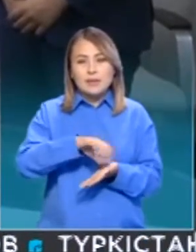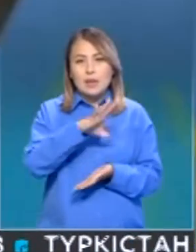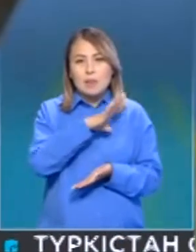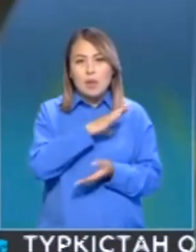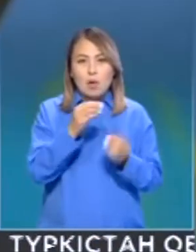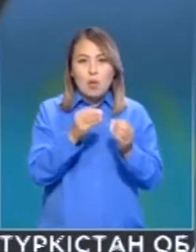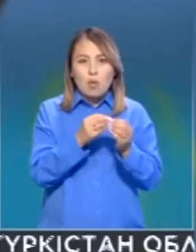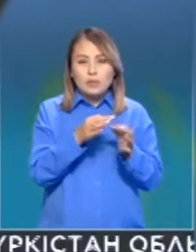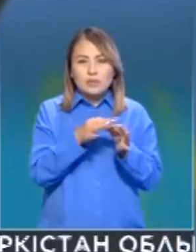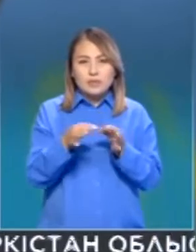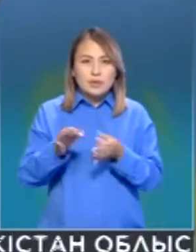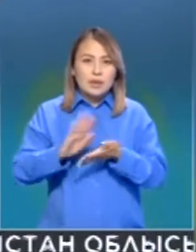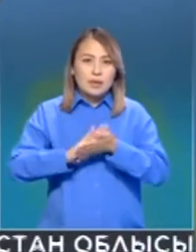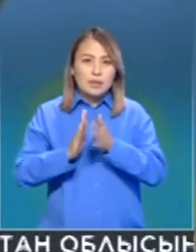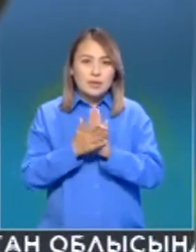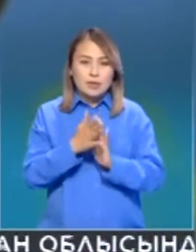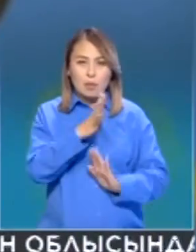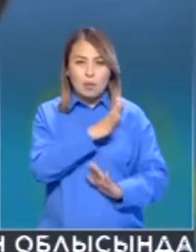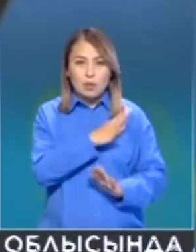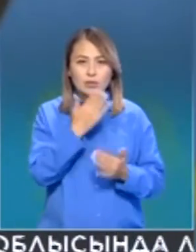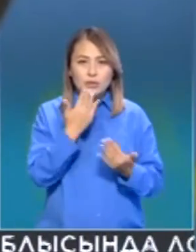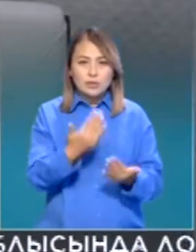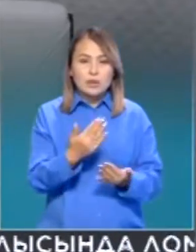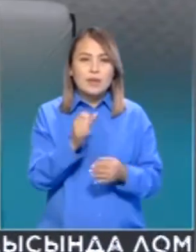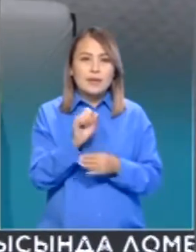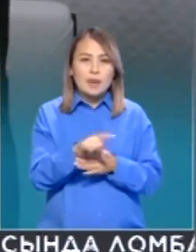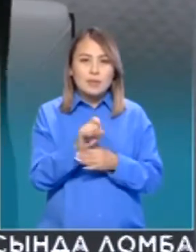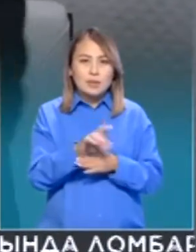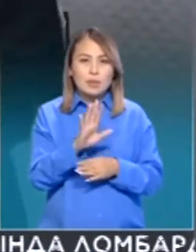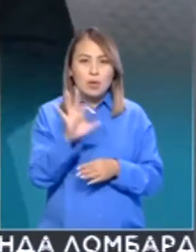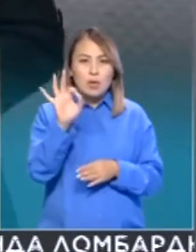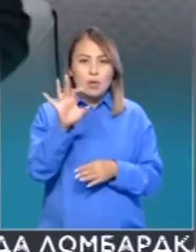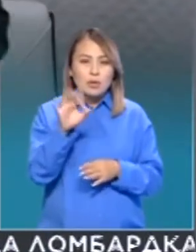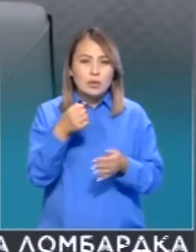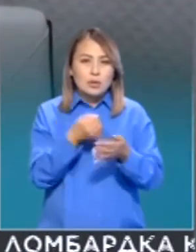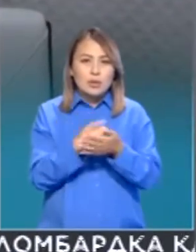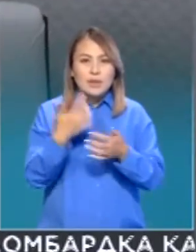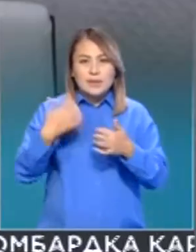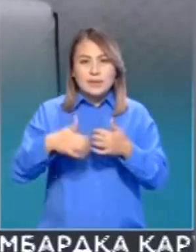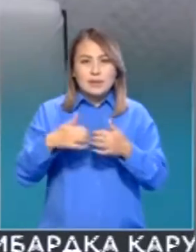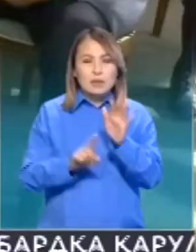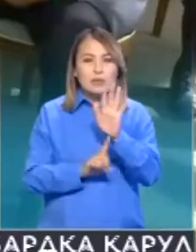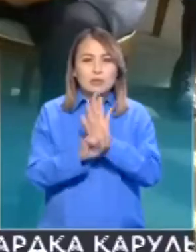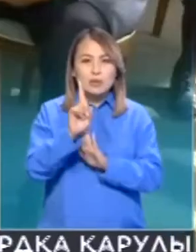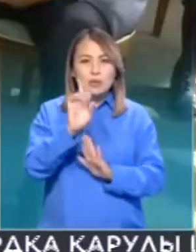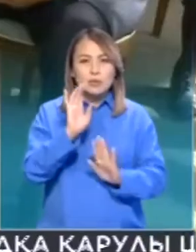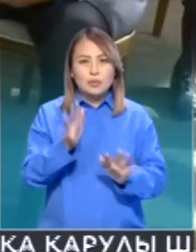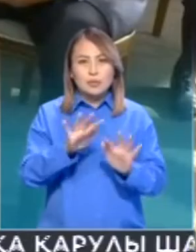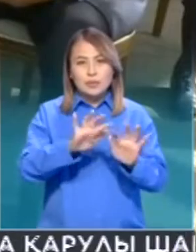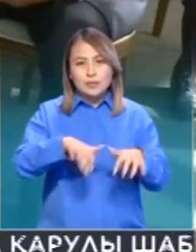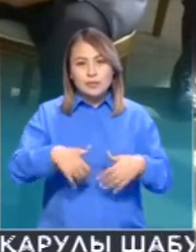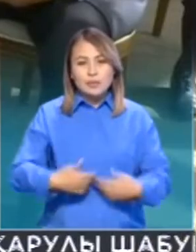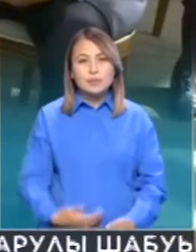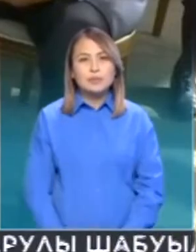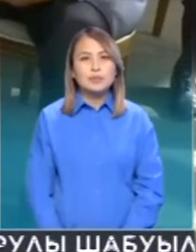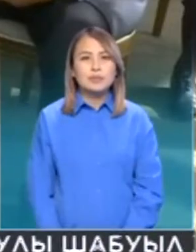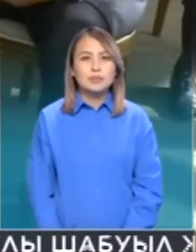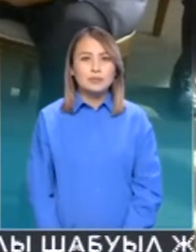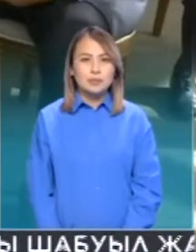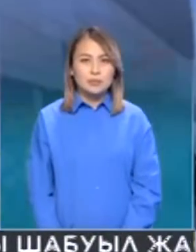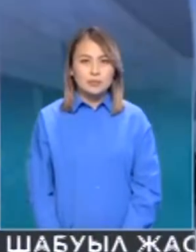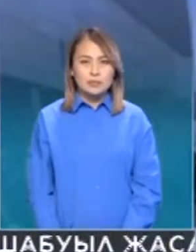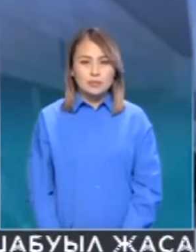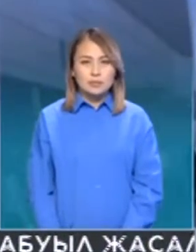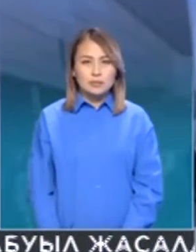мекеме KPI-мен келісімшарт жасасты. Енді олар тапсырысын қазан айының ортасына қарай ала бастайды. Жандос Темірғали, Өнербек